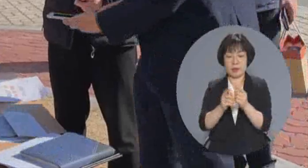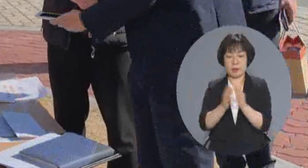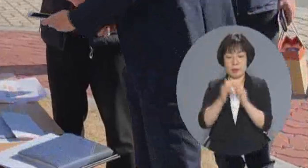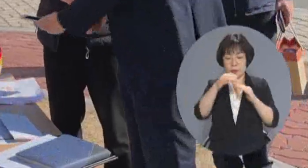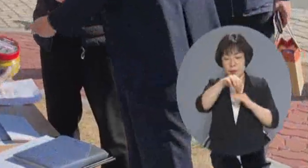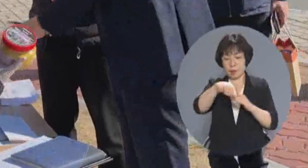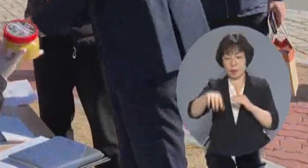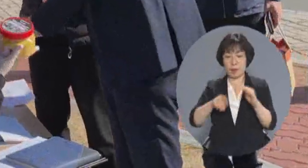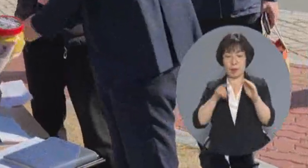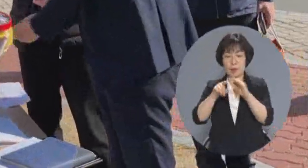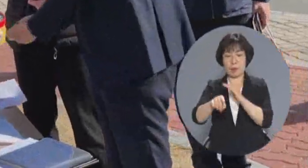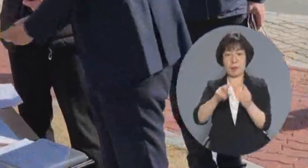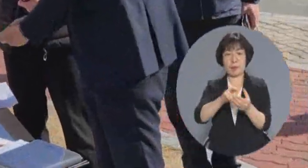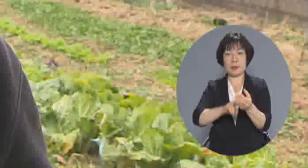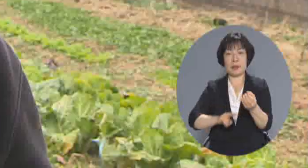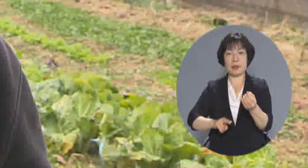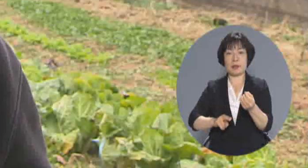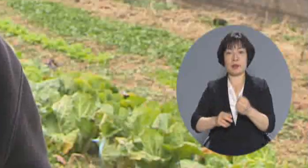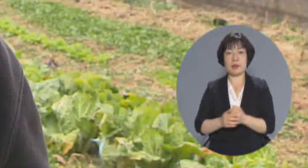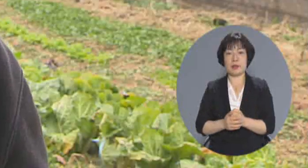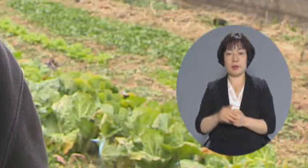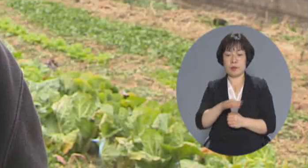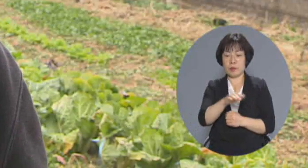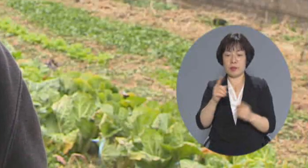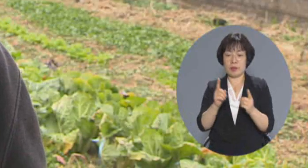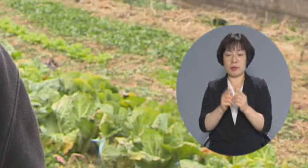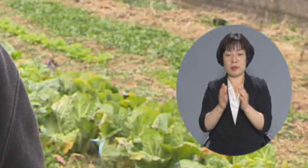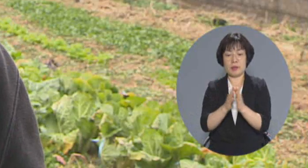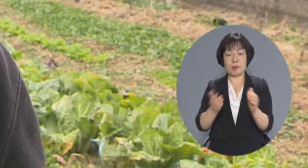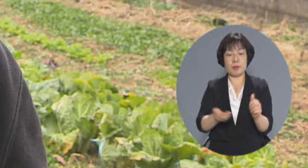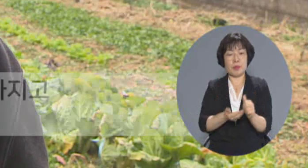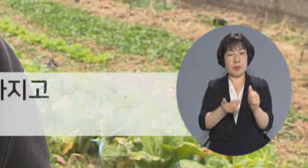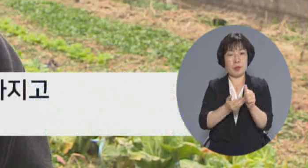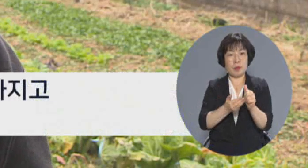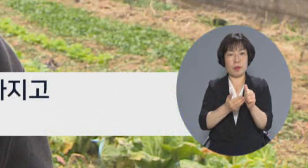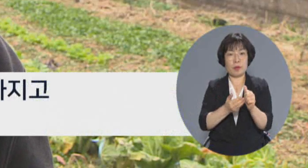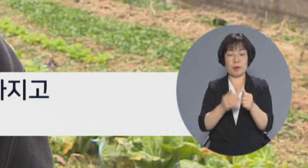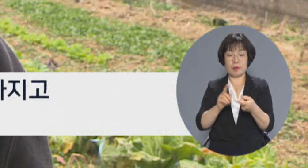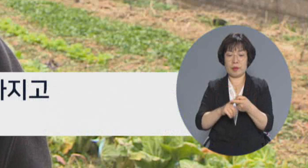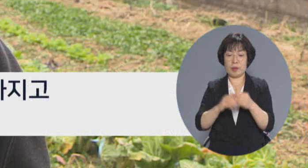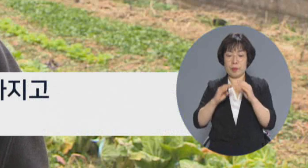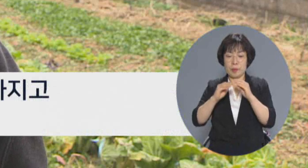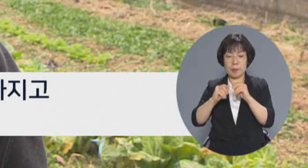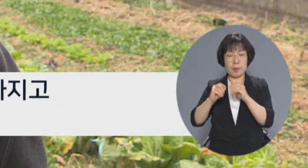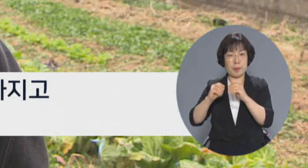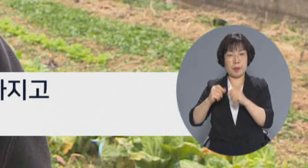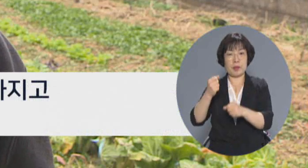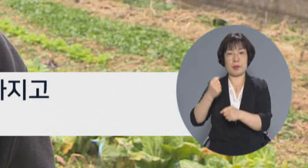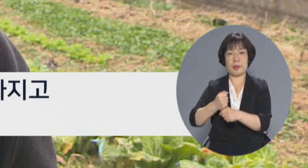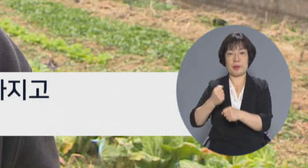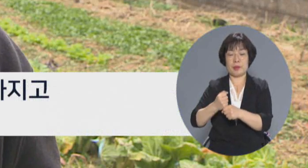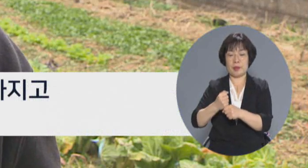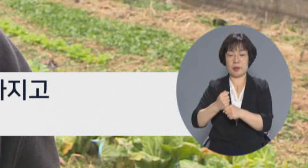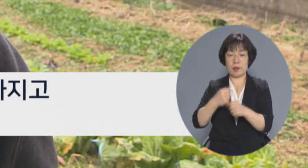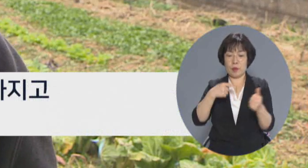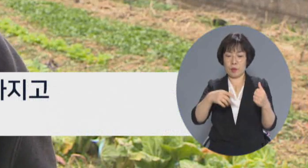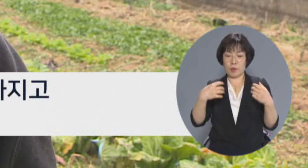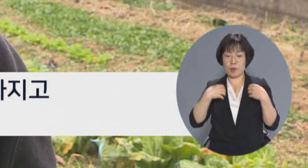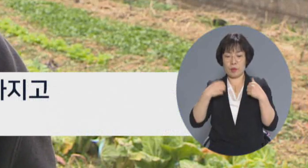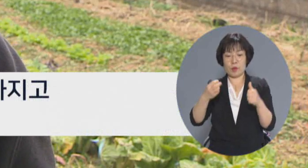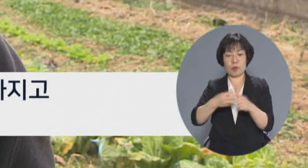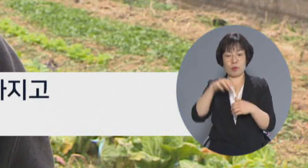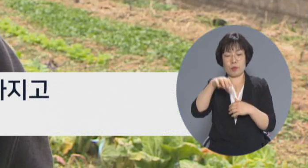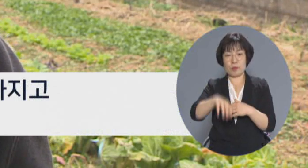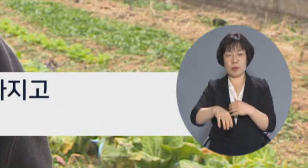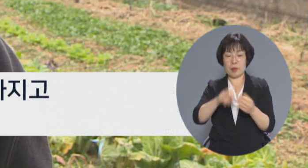나가 판매하기도 했습니다. 저희가 직접 기른 울금을 방앗간에서 빻아가지고 교육청이랑 군청